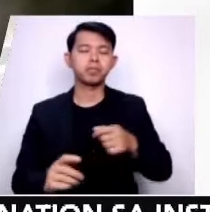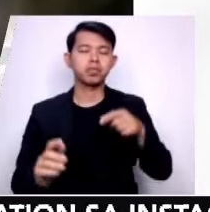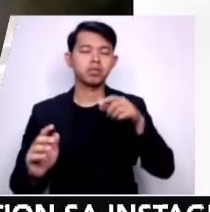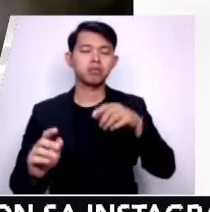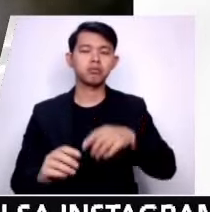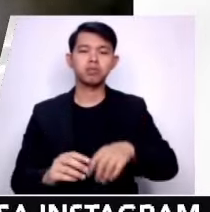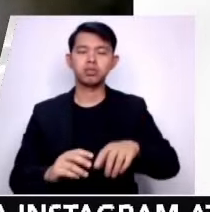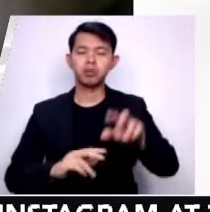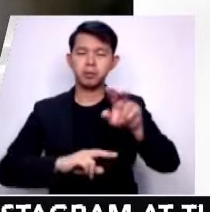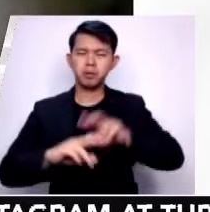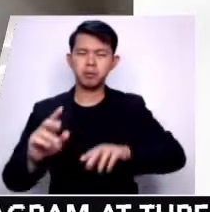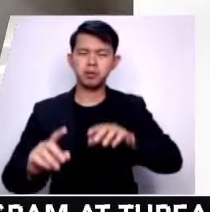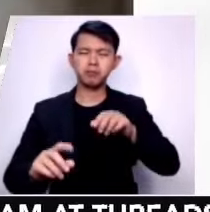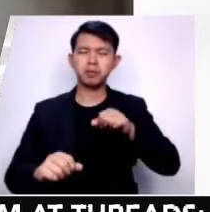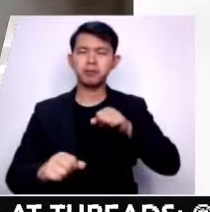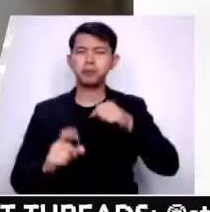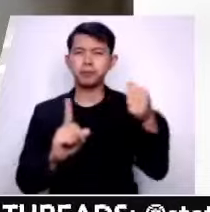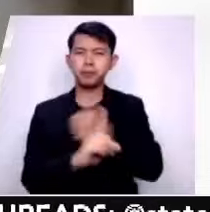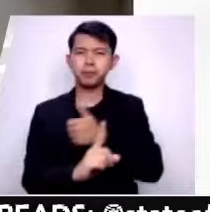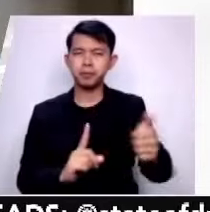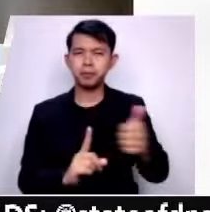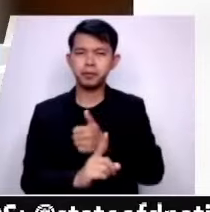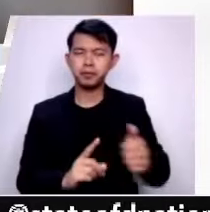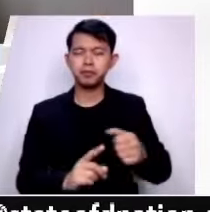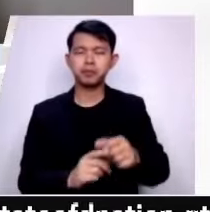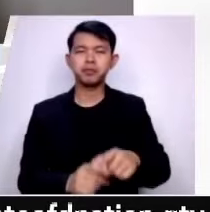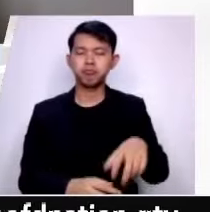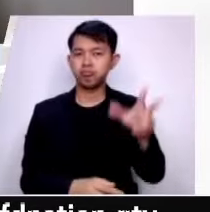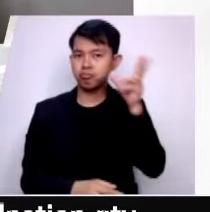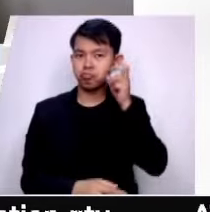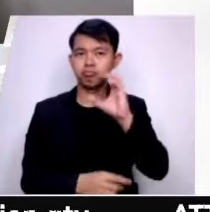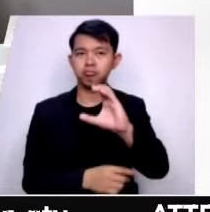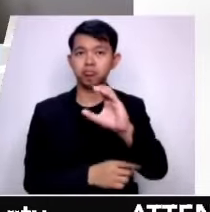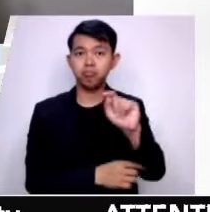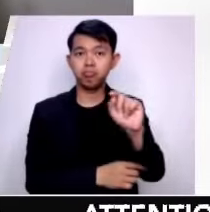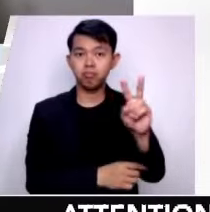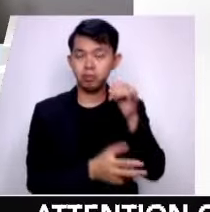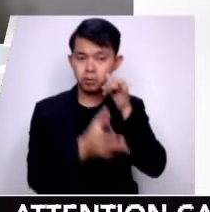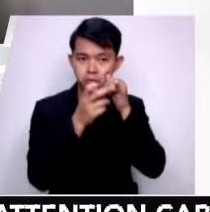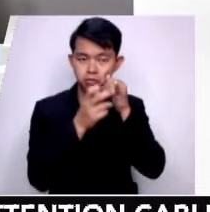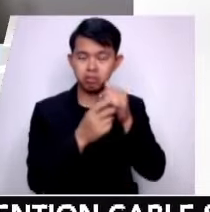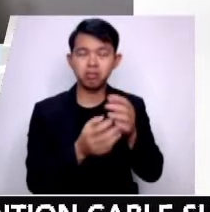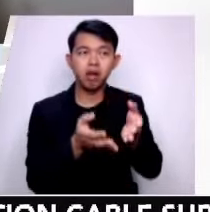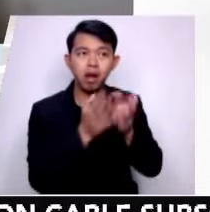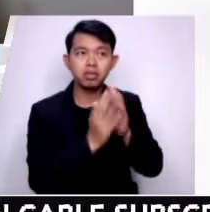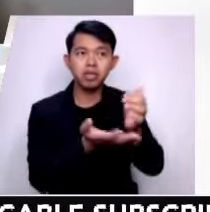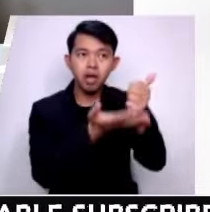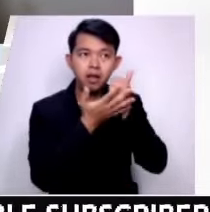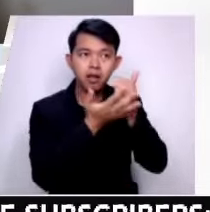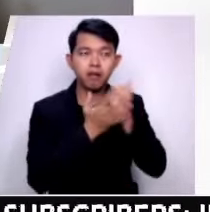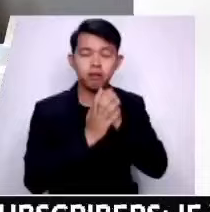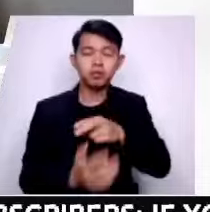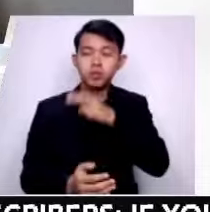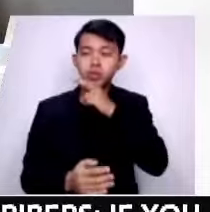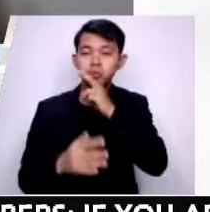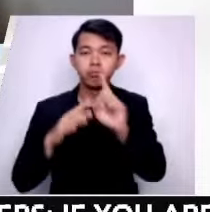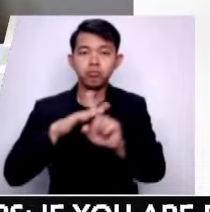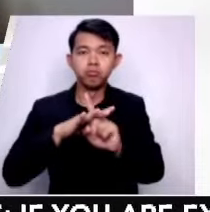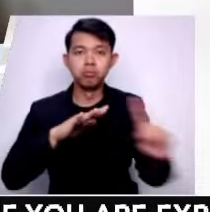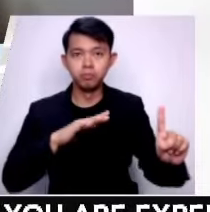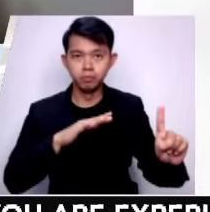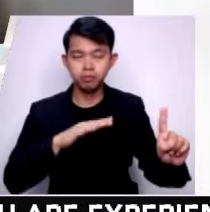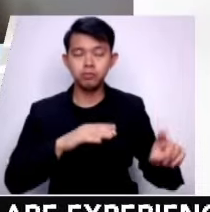biktima madidinig pa sa CCTV recording ang pagig nito na saklolo tumakas ang suspect sa back door do naman niya